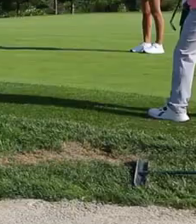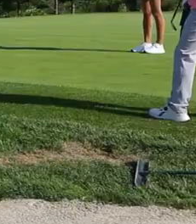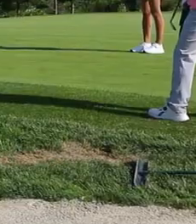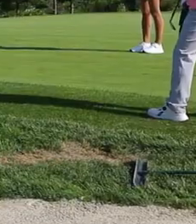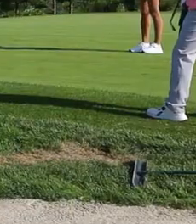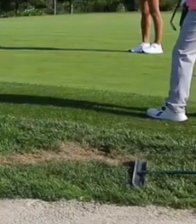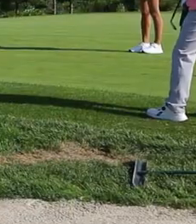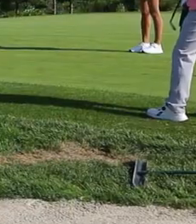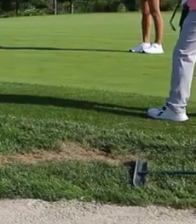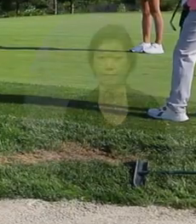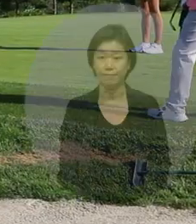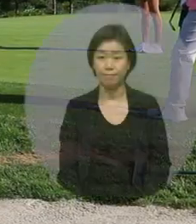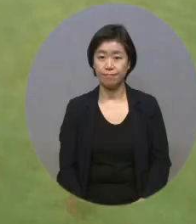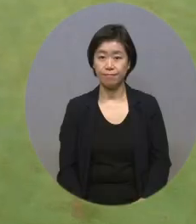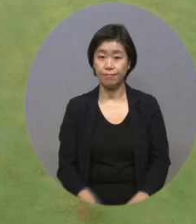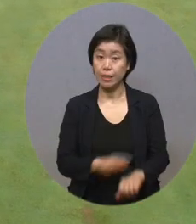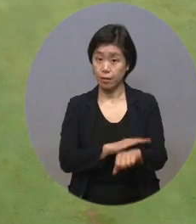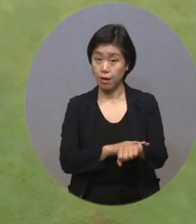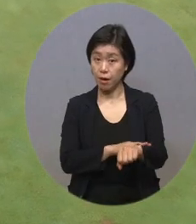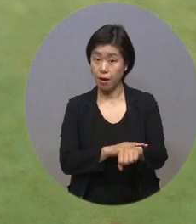좋다.